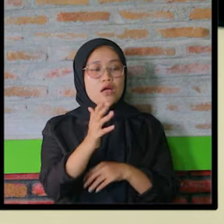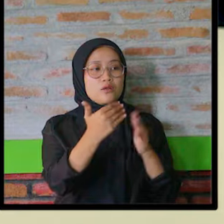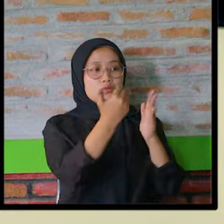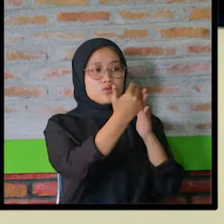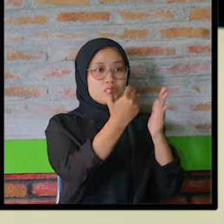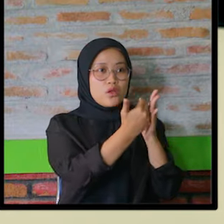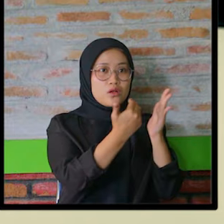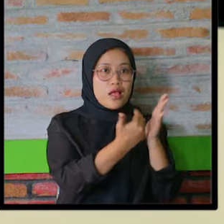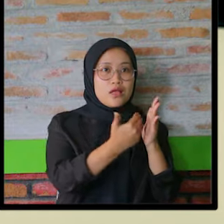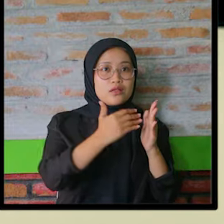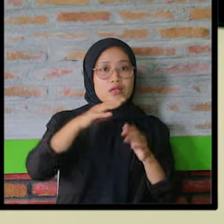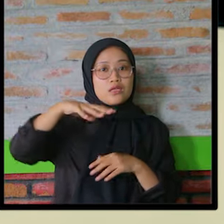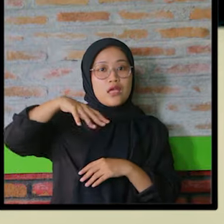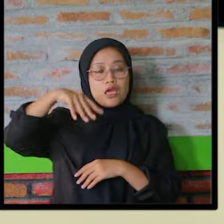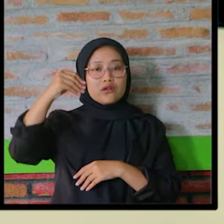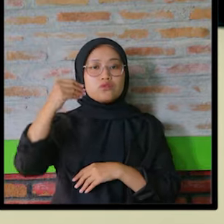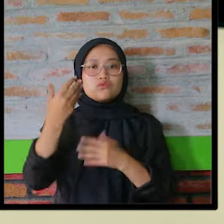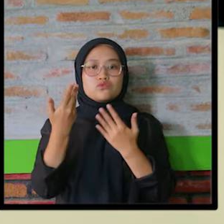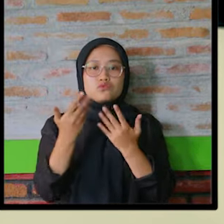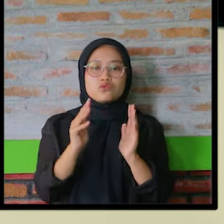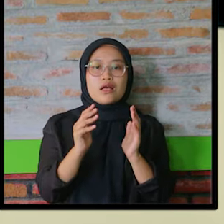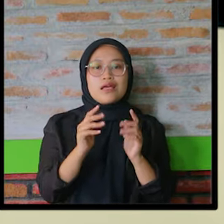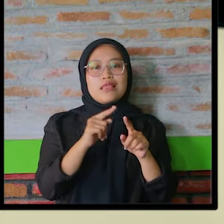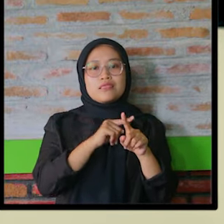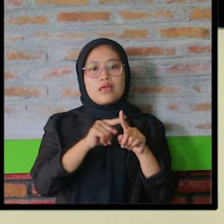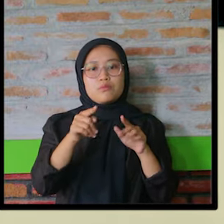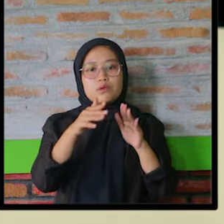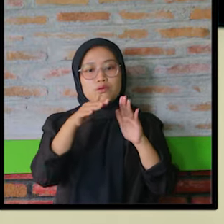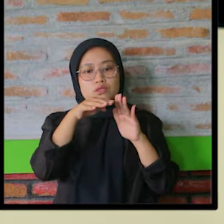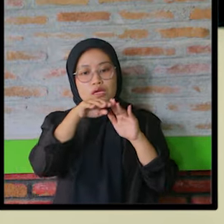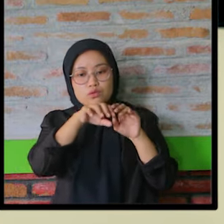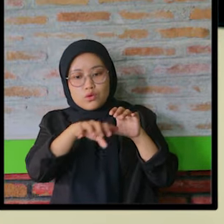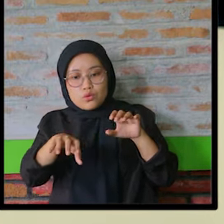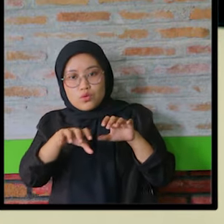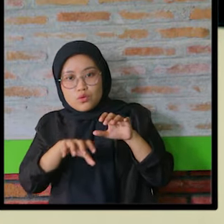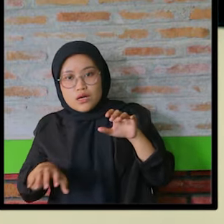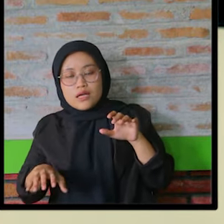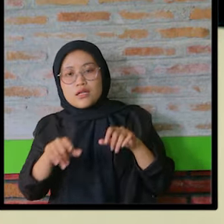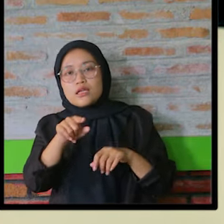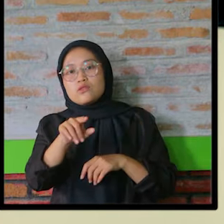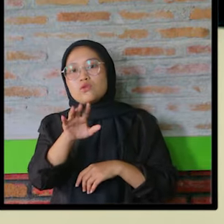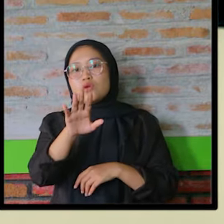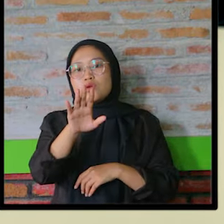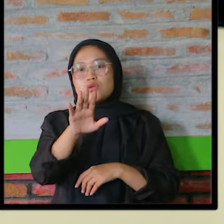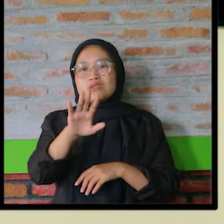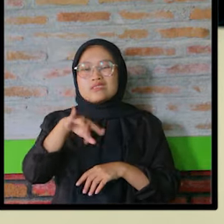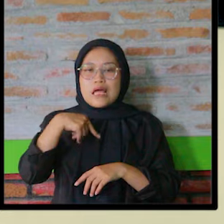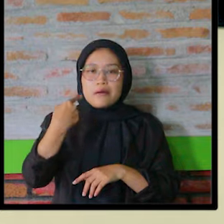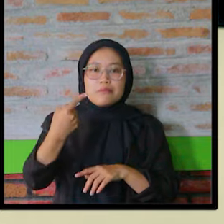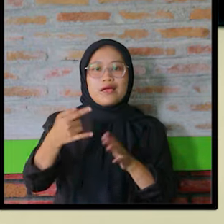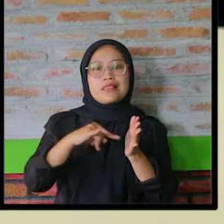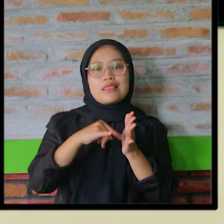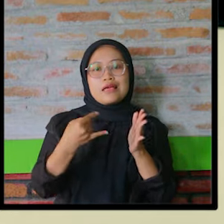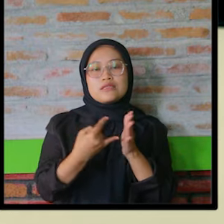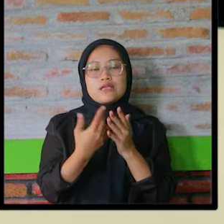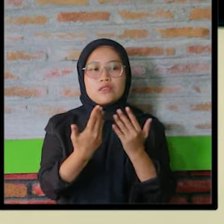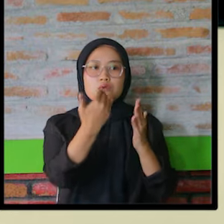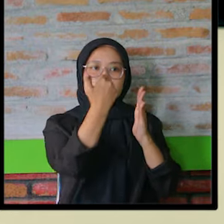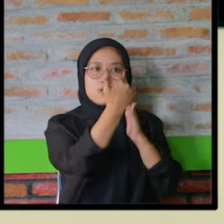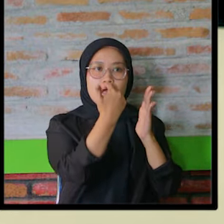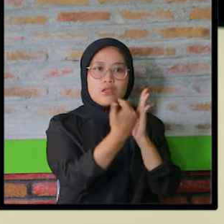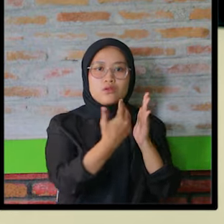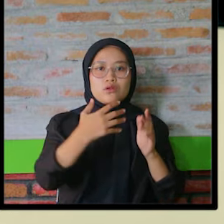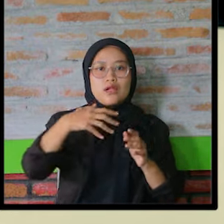induknya mungkin sudah tapi ya turunan ya turunannyaitu sampai ke sampai ke teknis sampai di perdes